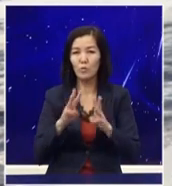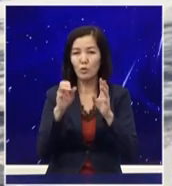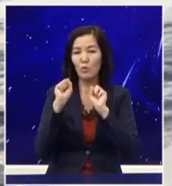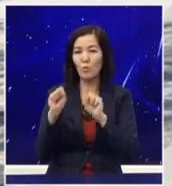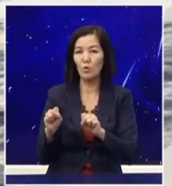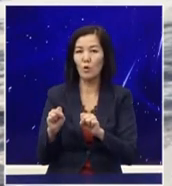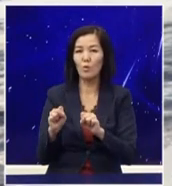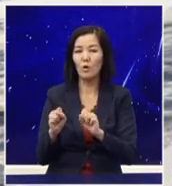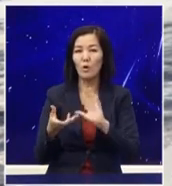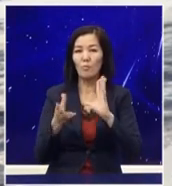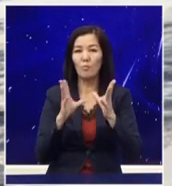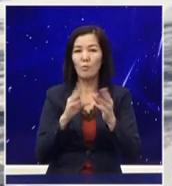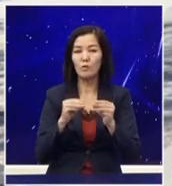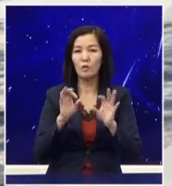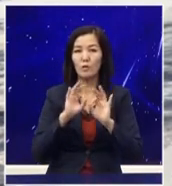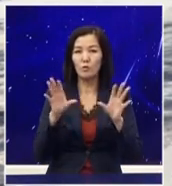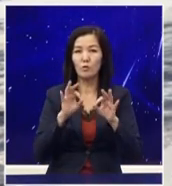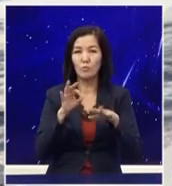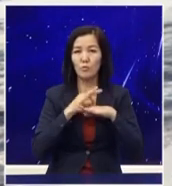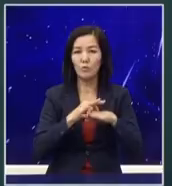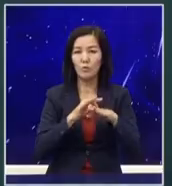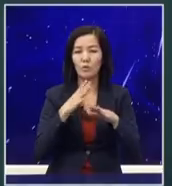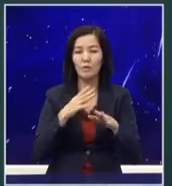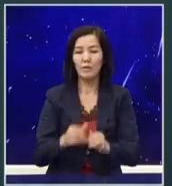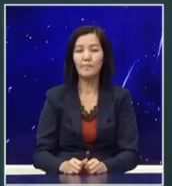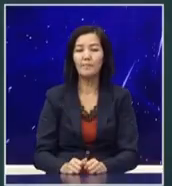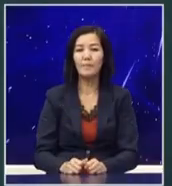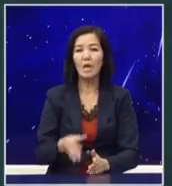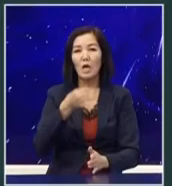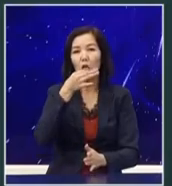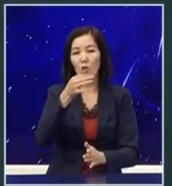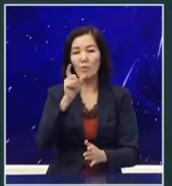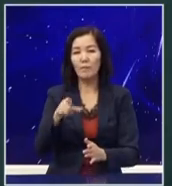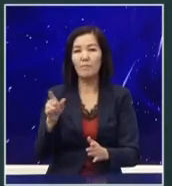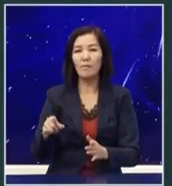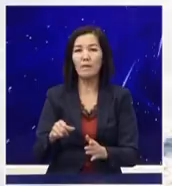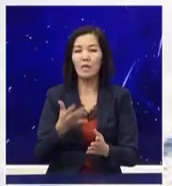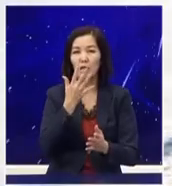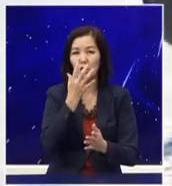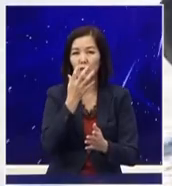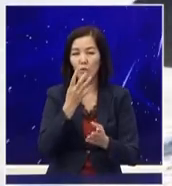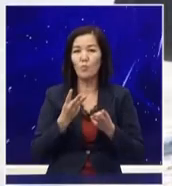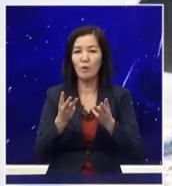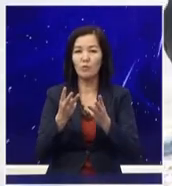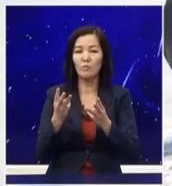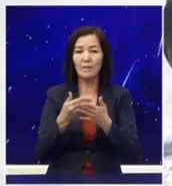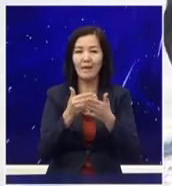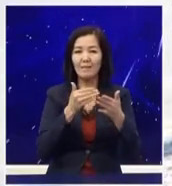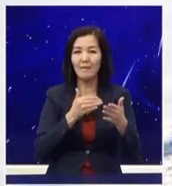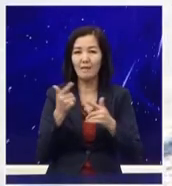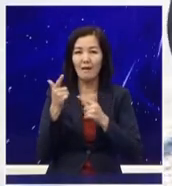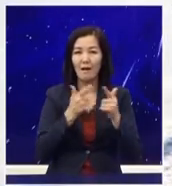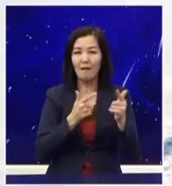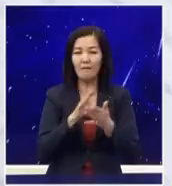қалу бойынша түсініктеме жұмыстар жүргізілді. Жауапты мамандар тұрғындарға жылыту маусымына дейін мұржалар мен пеш құдықтарын